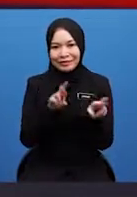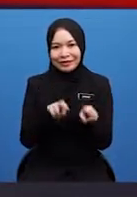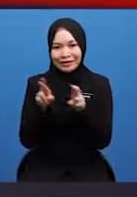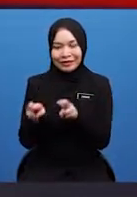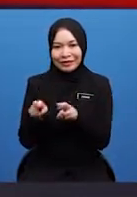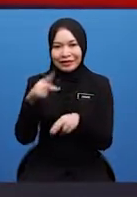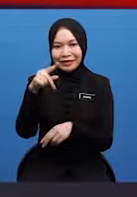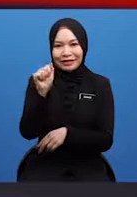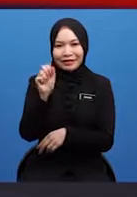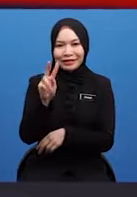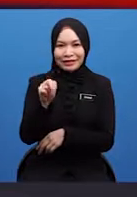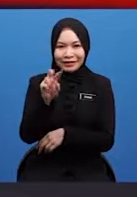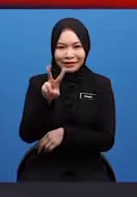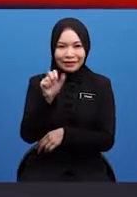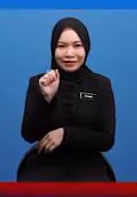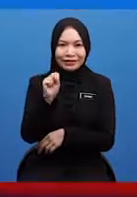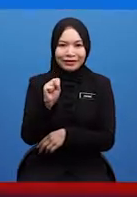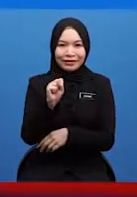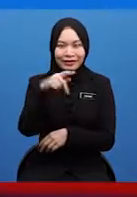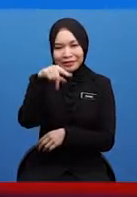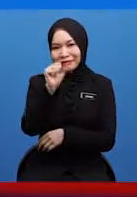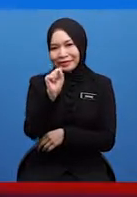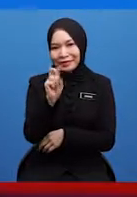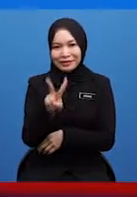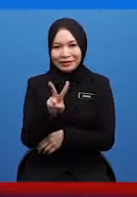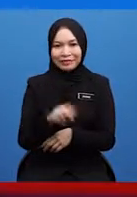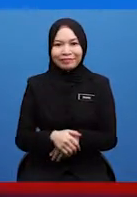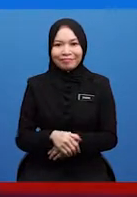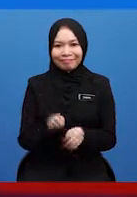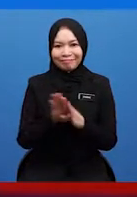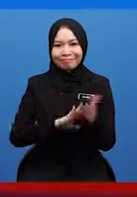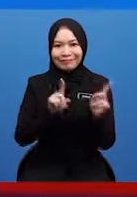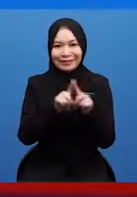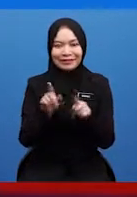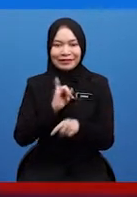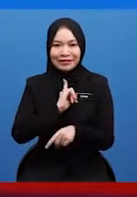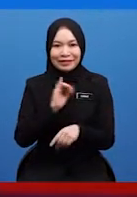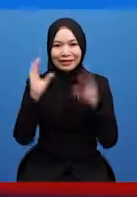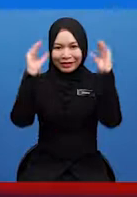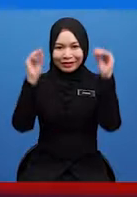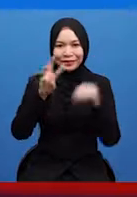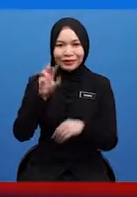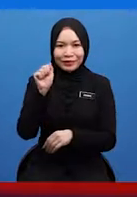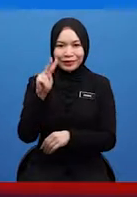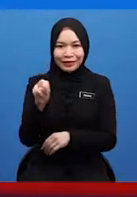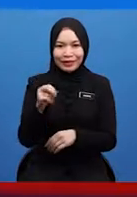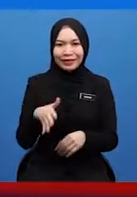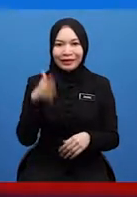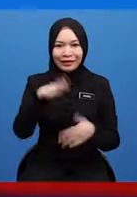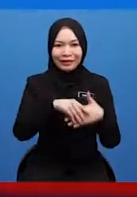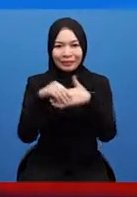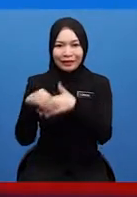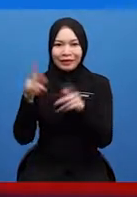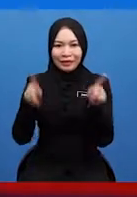Canvas Seni Visual. Bersama saya, Cikgu Wan akan menemani pelajar-pelajar